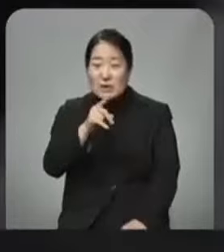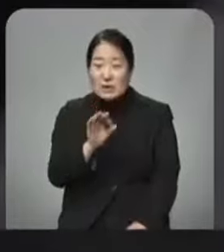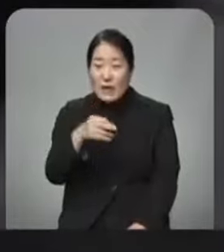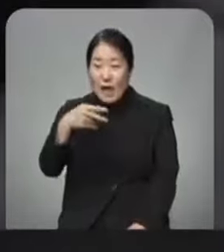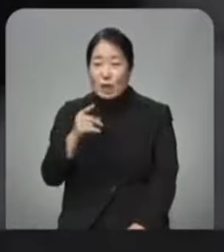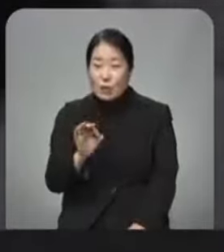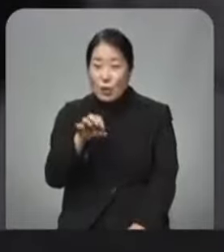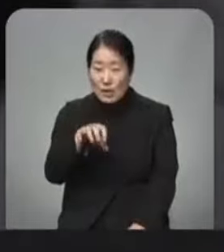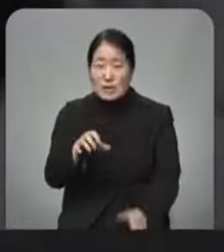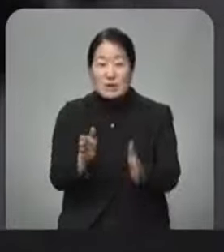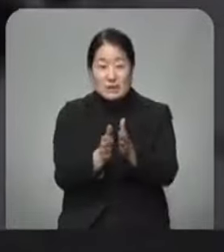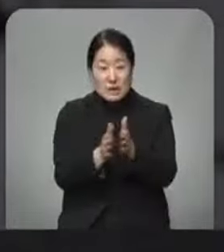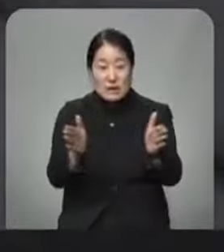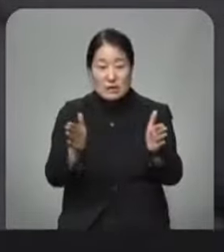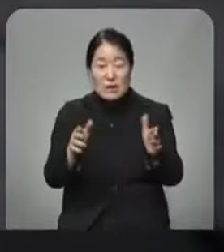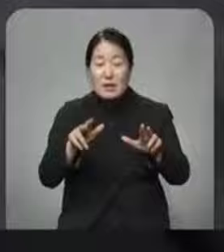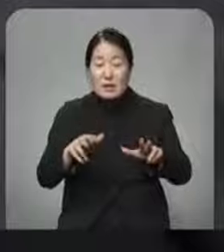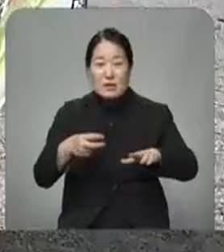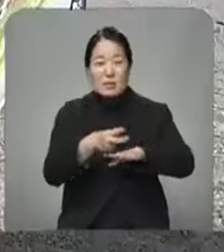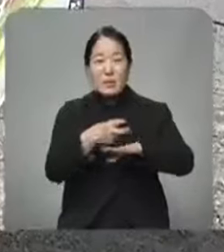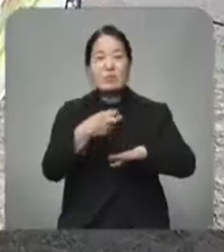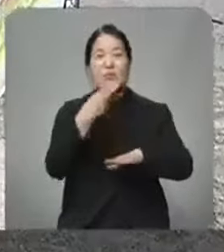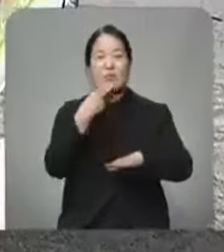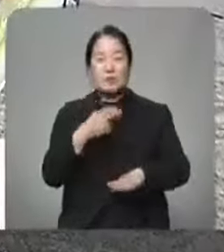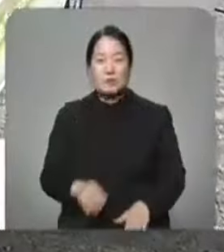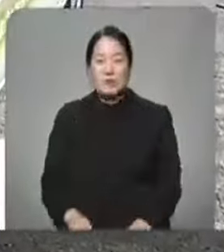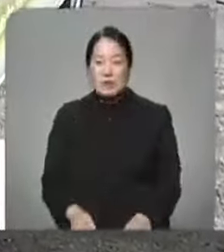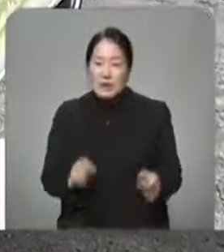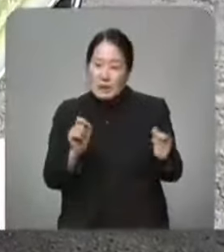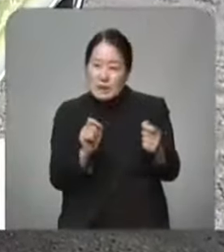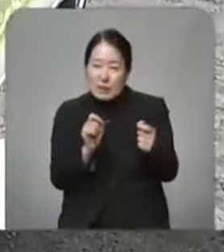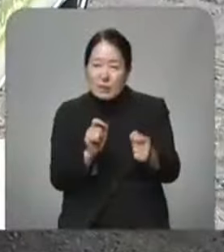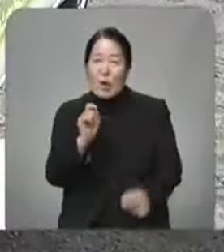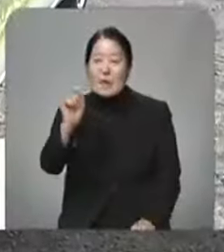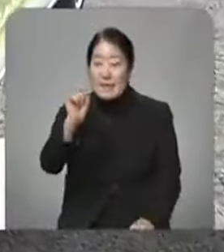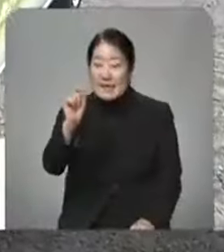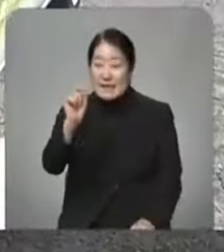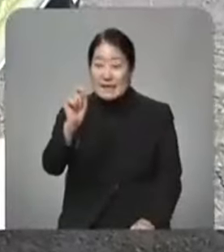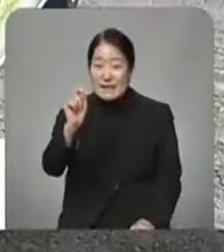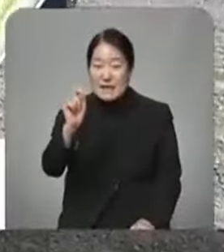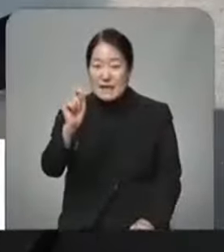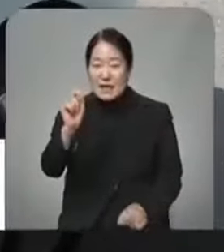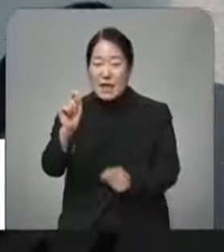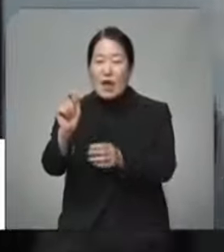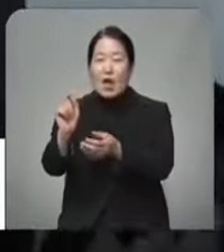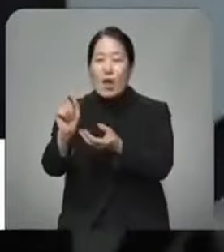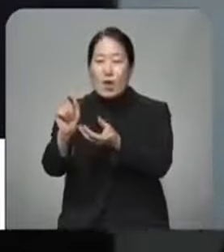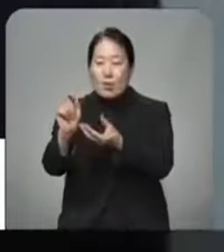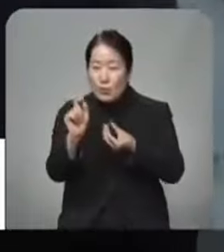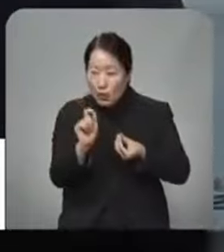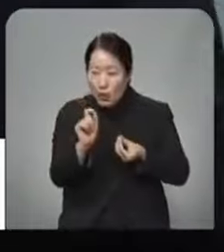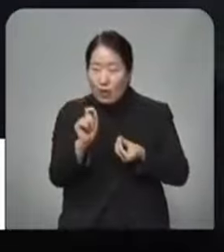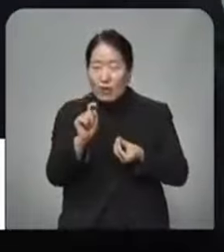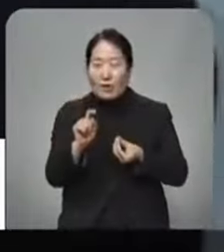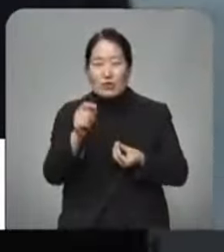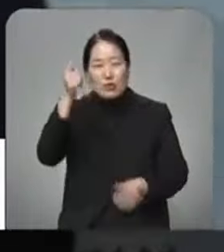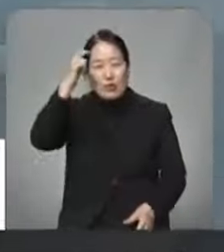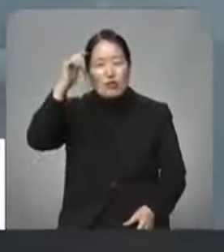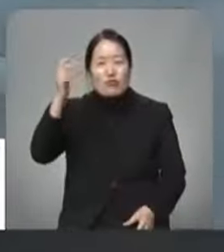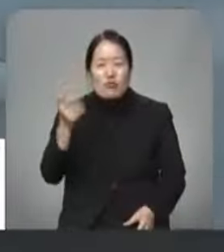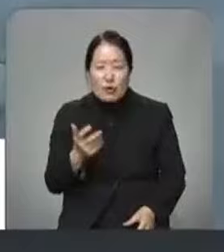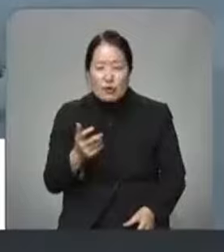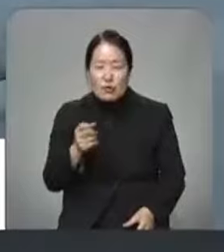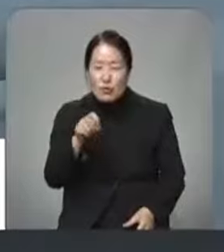없다고 호소합니다. 짧은 거리를 오가는 주민 운영 택시, 은빛 콜택시는 지역 기업 후원을 받으며